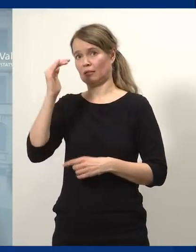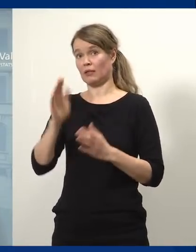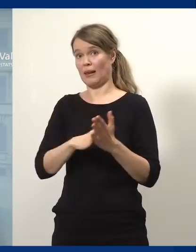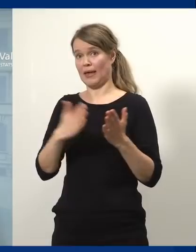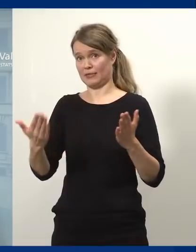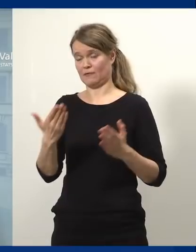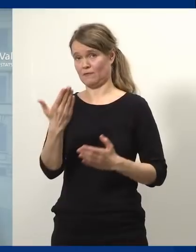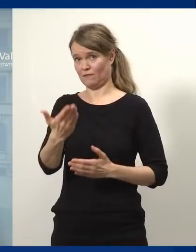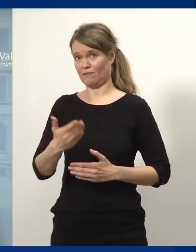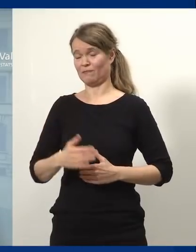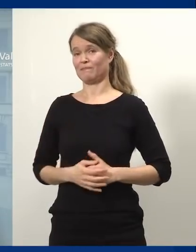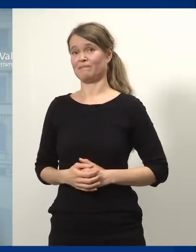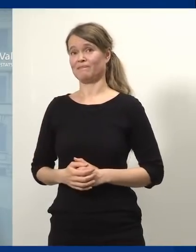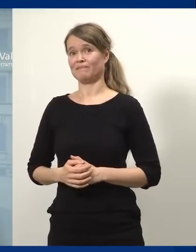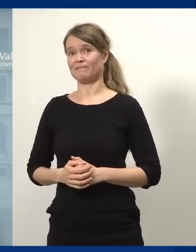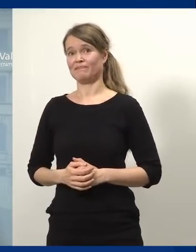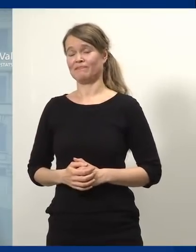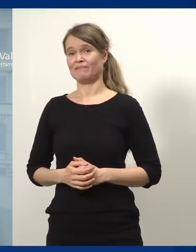Pieni hetki.